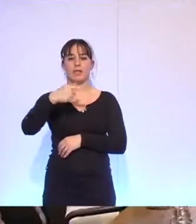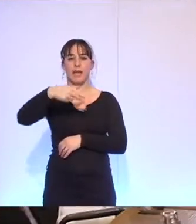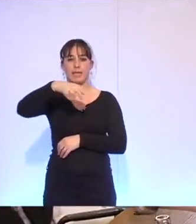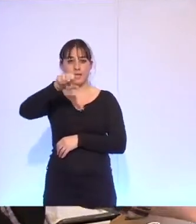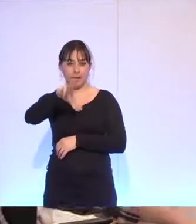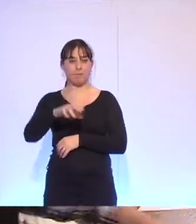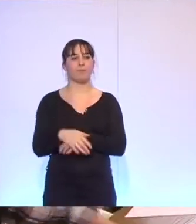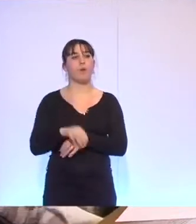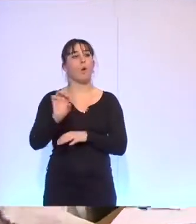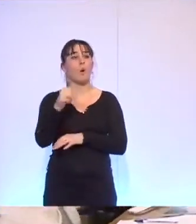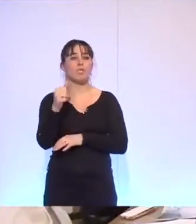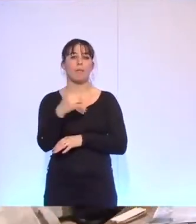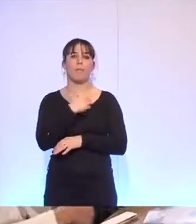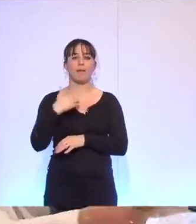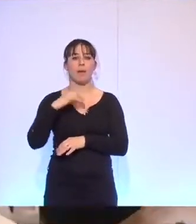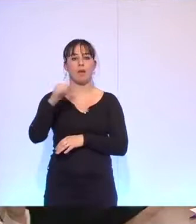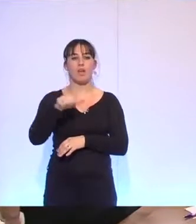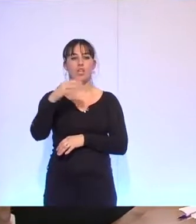Onzième adjointe, Mondane Jacta.